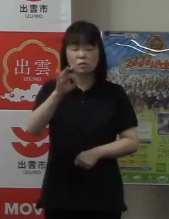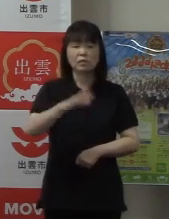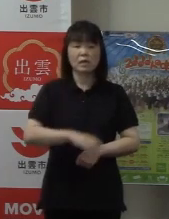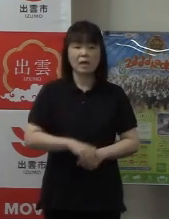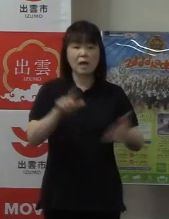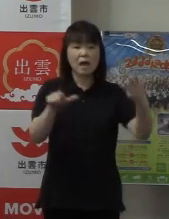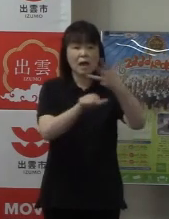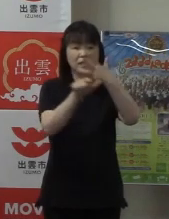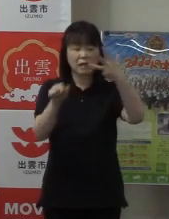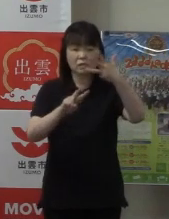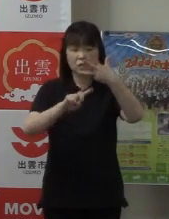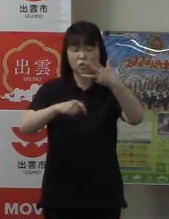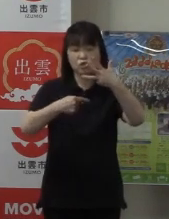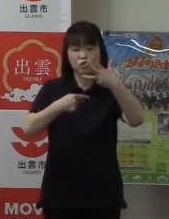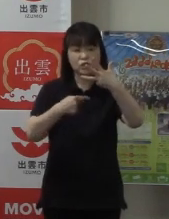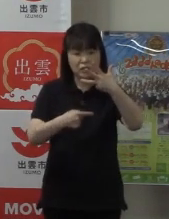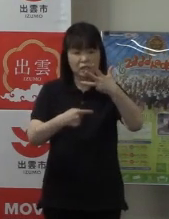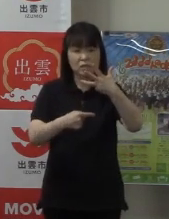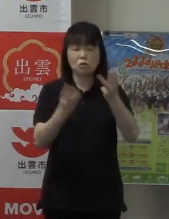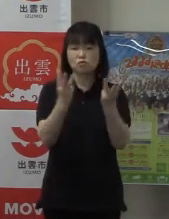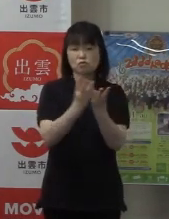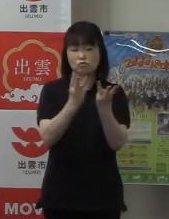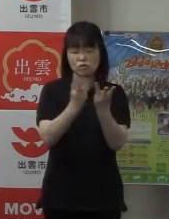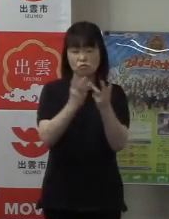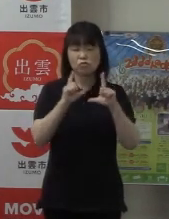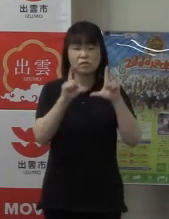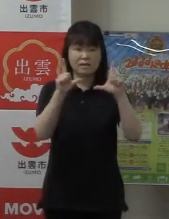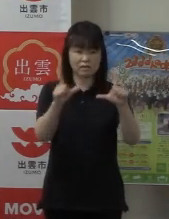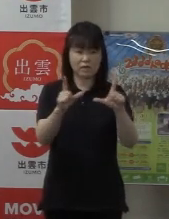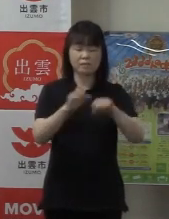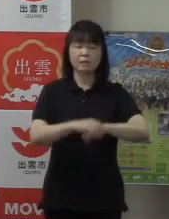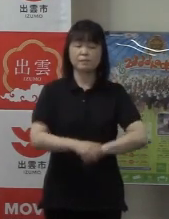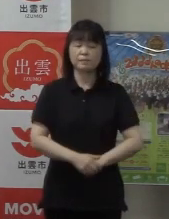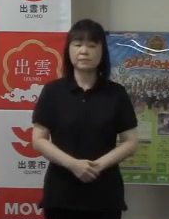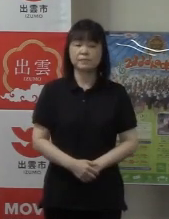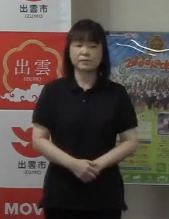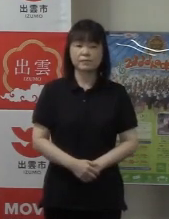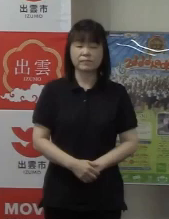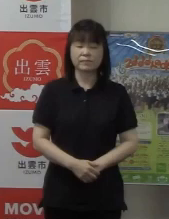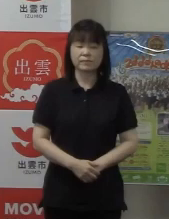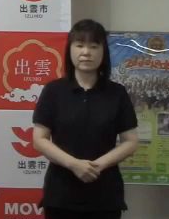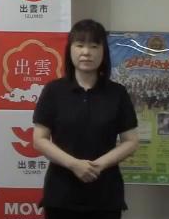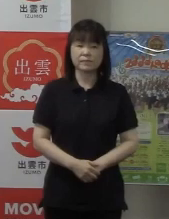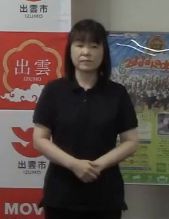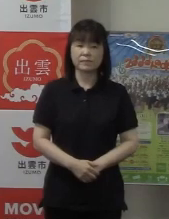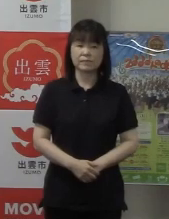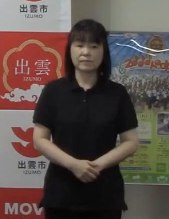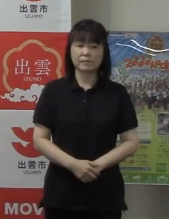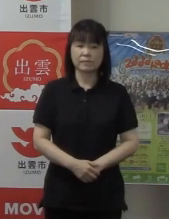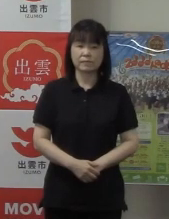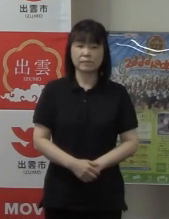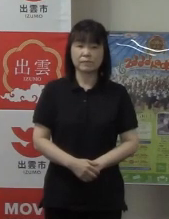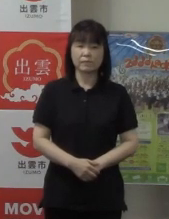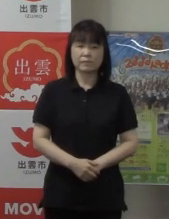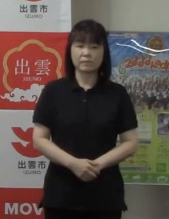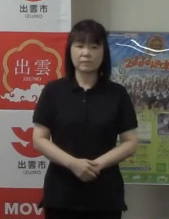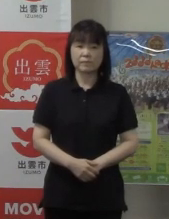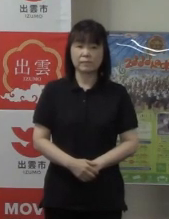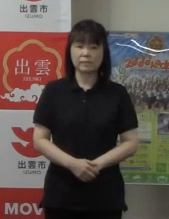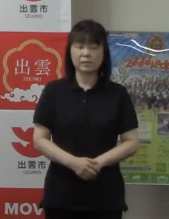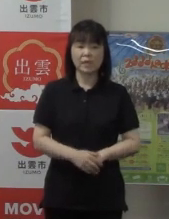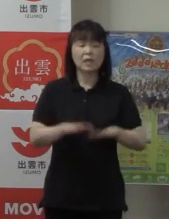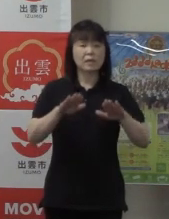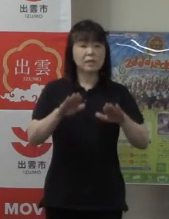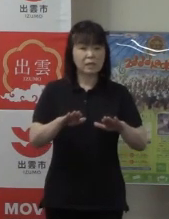8月21日現在でなっているところでございます。またですね、今